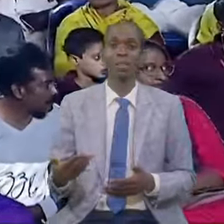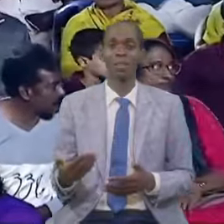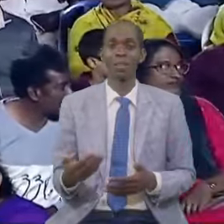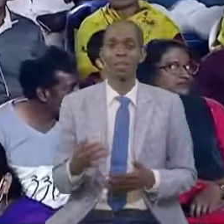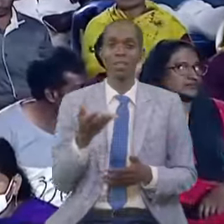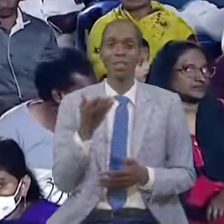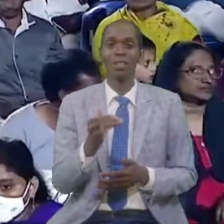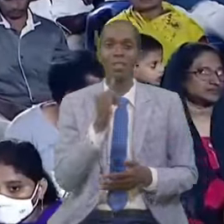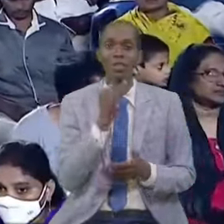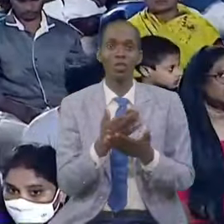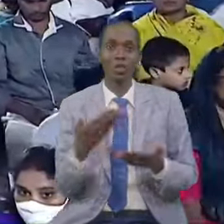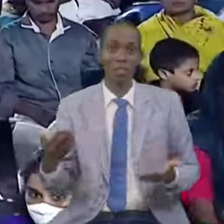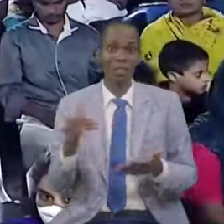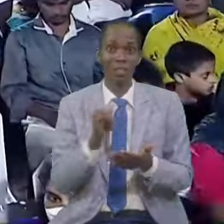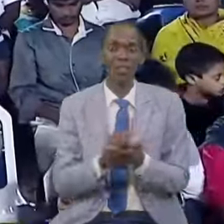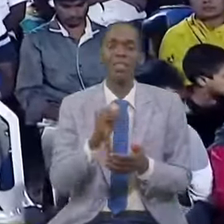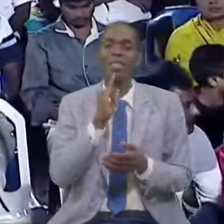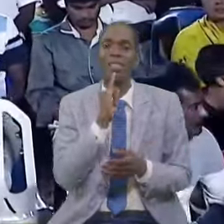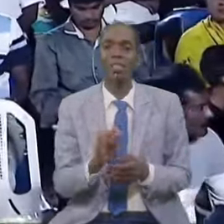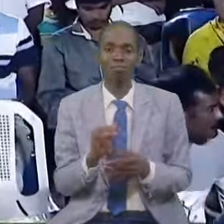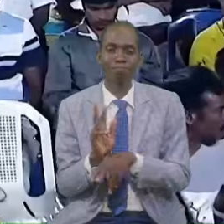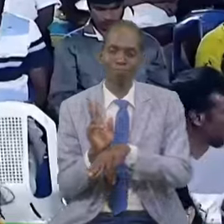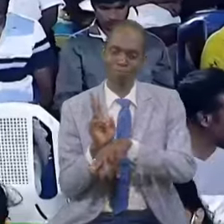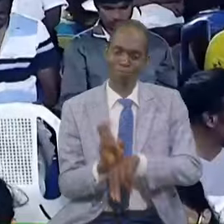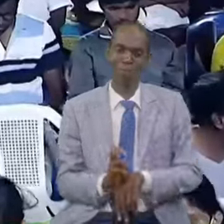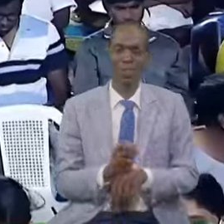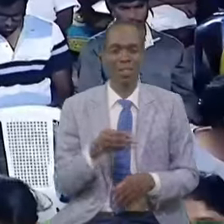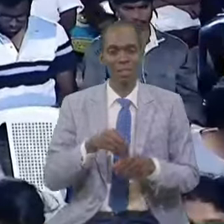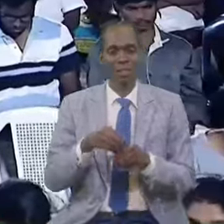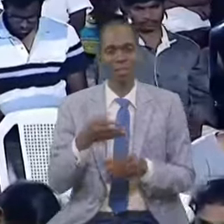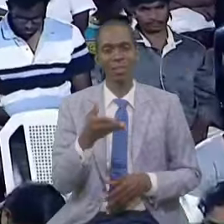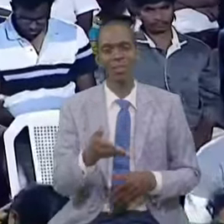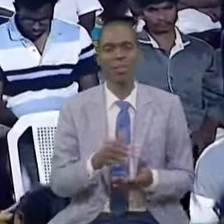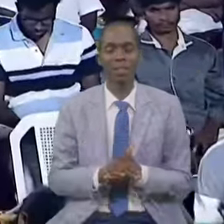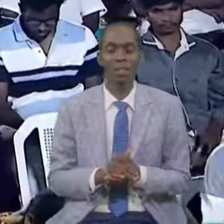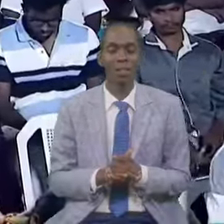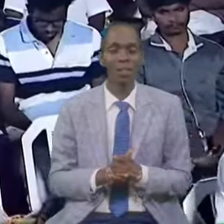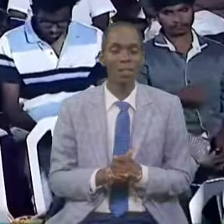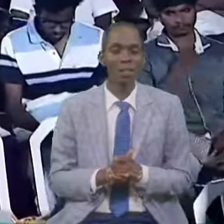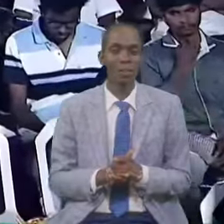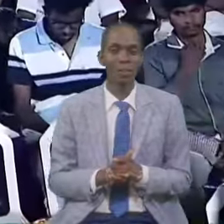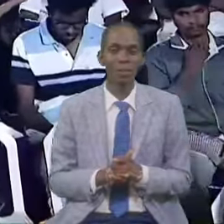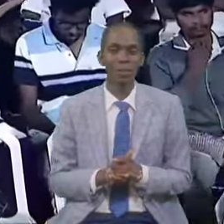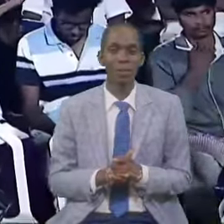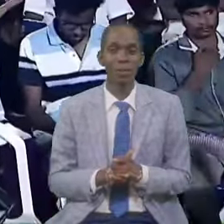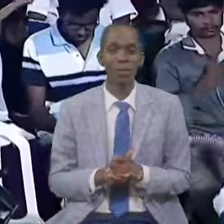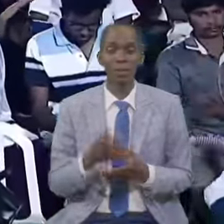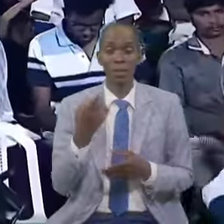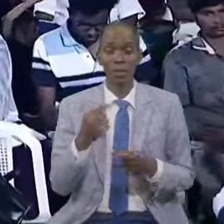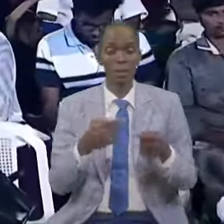becomes addictive. ఏదైనా మిమ్మల్ని వశం చేసుకునే ఆ యొక్క వ్యసనంతో వస్తాడు.